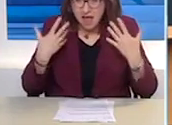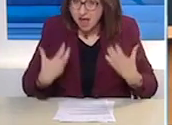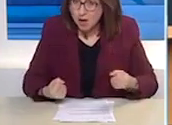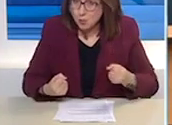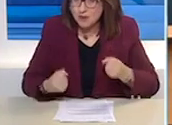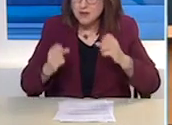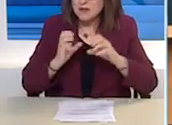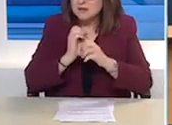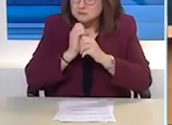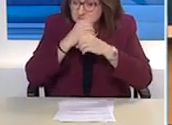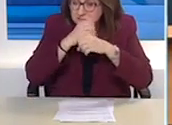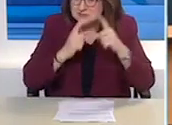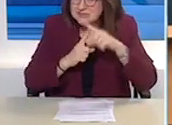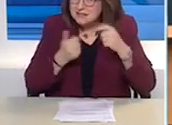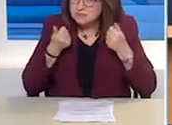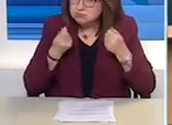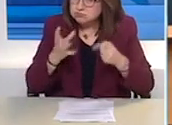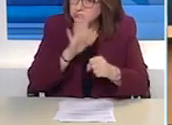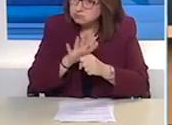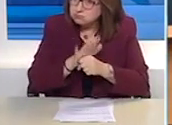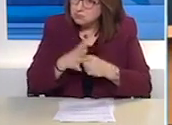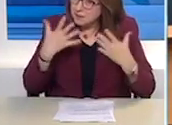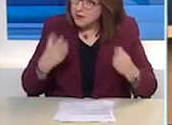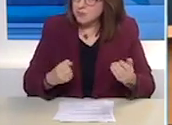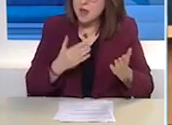νέων τεστ ή αναμένεται να δοθούν άμεσα?